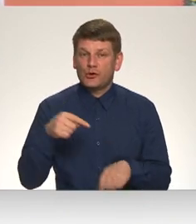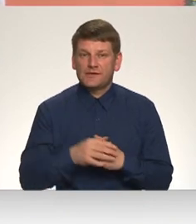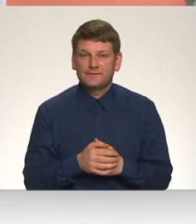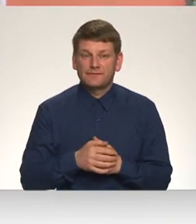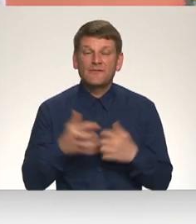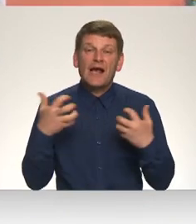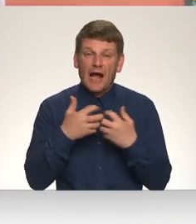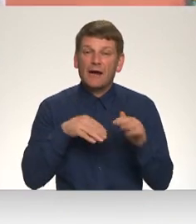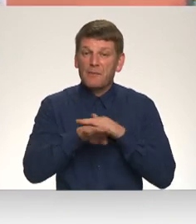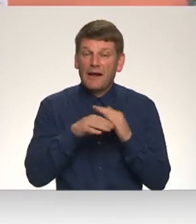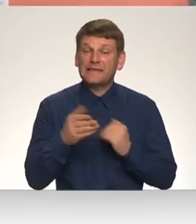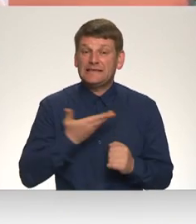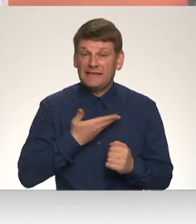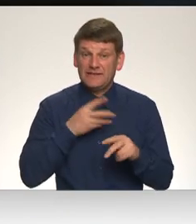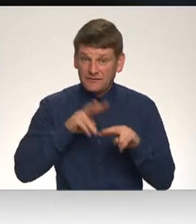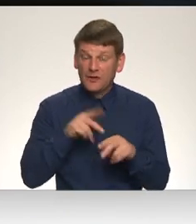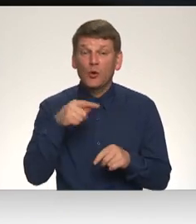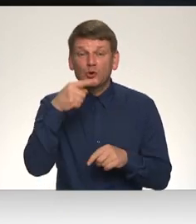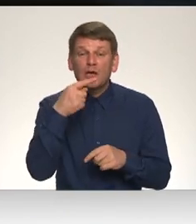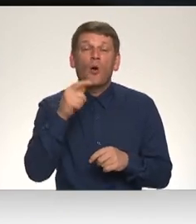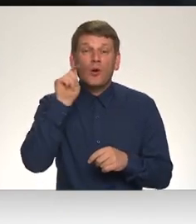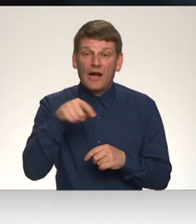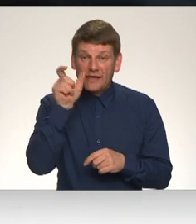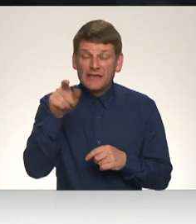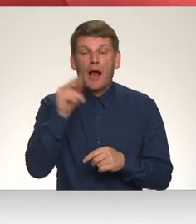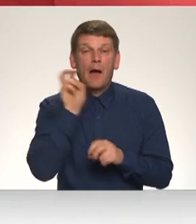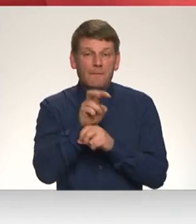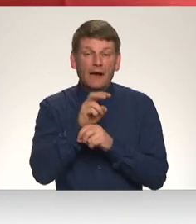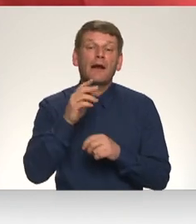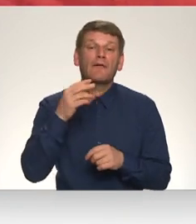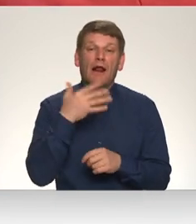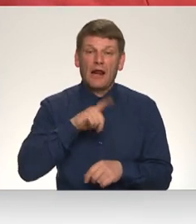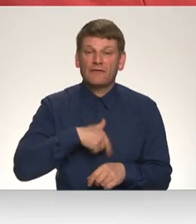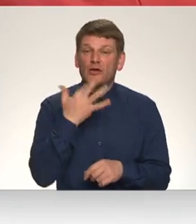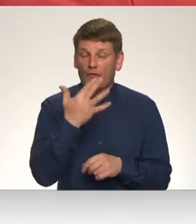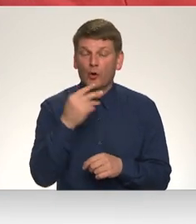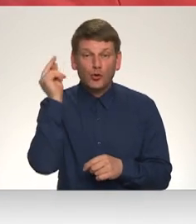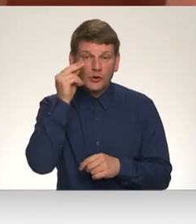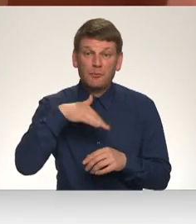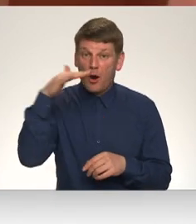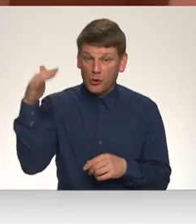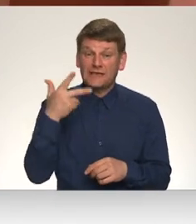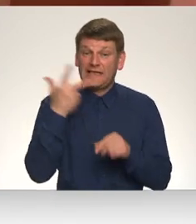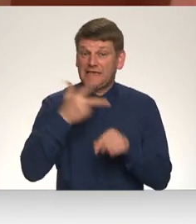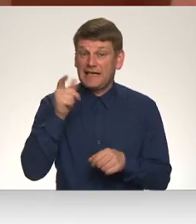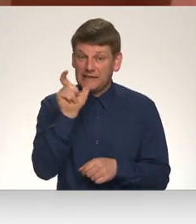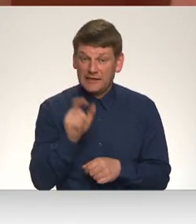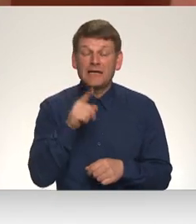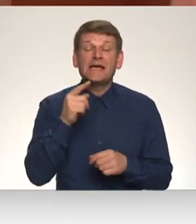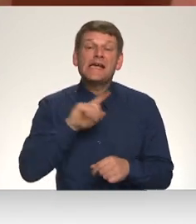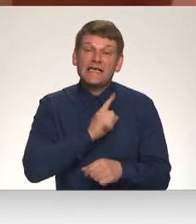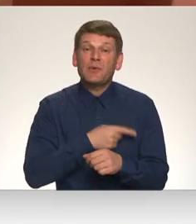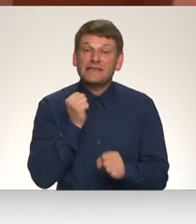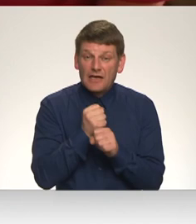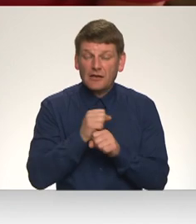Kara bēgļu mītnes vietā uzrunātās ukrainietes apmeklē latviešu valodas kursu pieaugušajiem 3 reizes nedēļā. Tieši iespēja strādāt ir motivācija